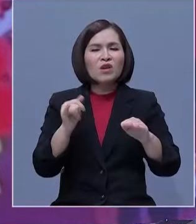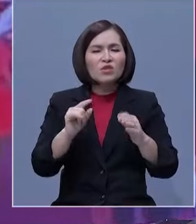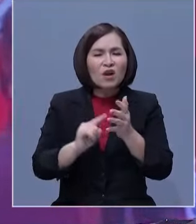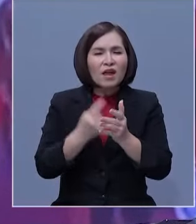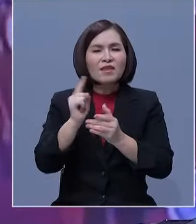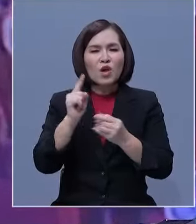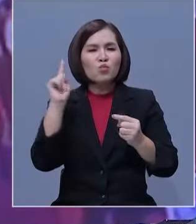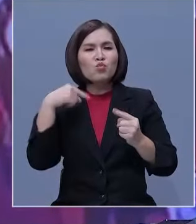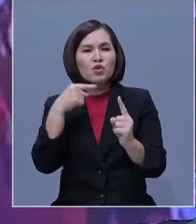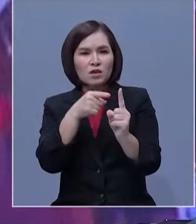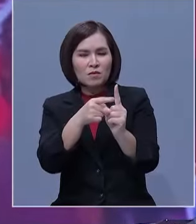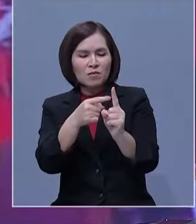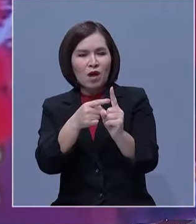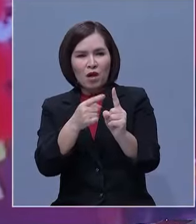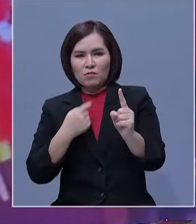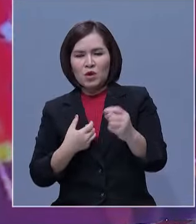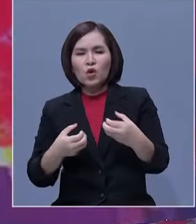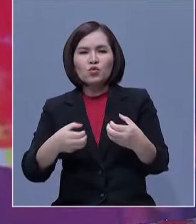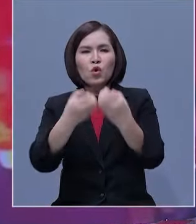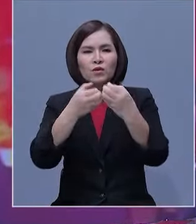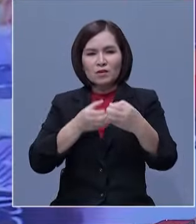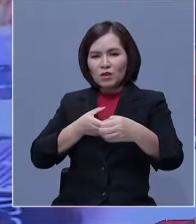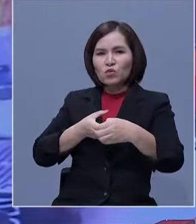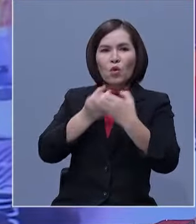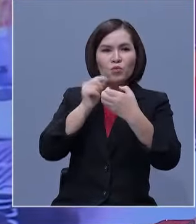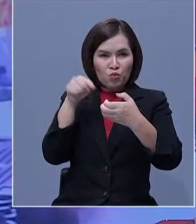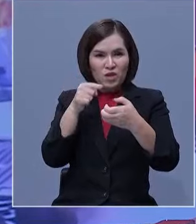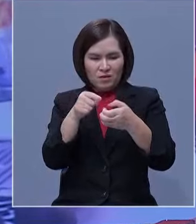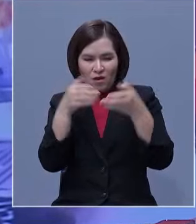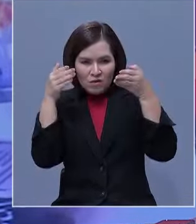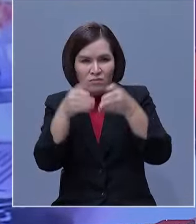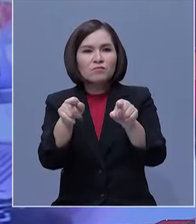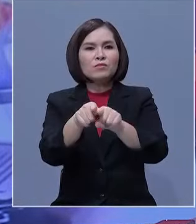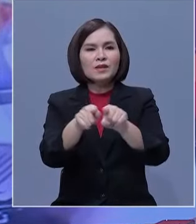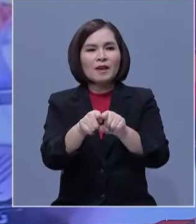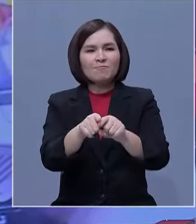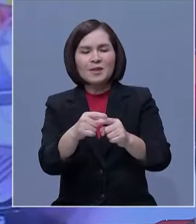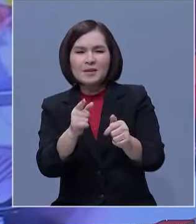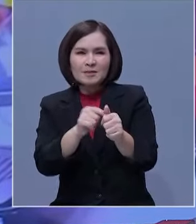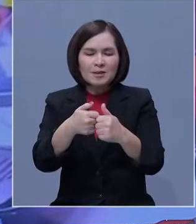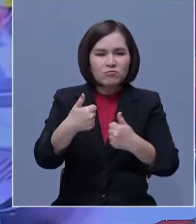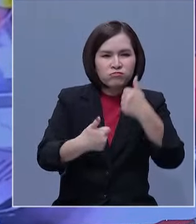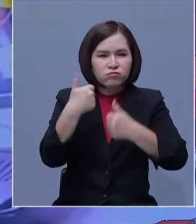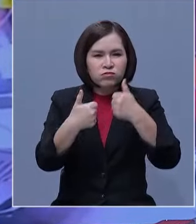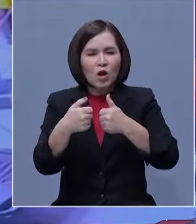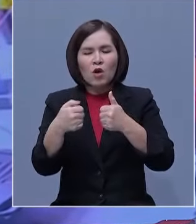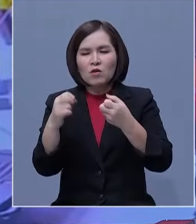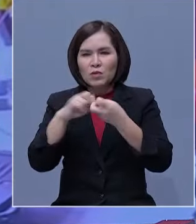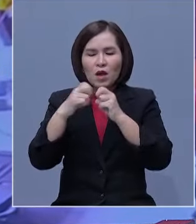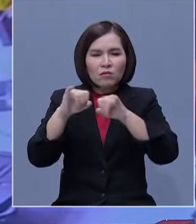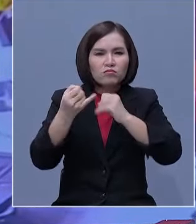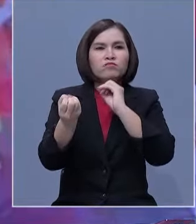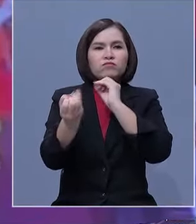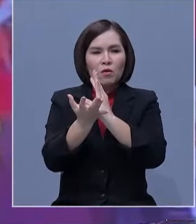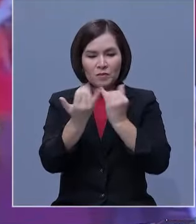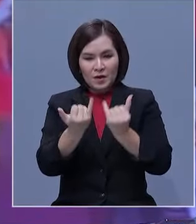งคนเดียวกันน่ะในสถานบันเทิงอ่ะ คอมเมนต์กัน เหรอเออคอมเมนต์กันเหมือนกับแย่งจีบผู้หญิงคนเดียวกันนะครับล่าสุดตอนนี้ตำรวจมี